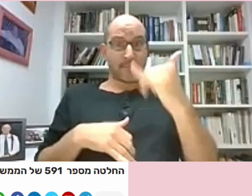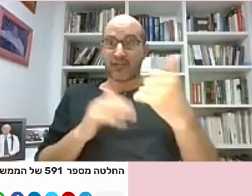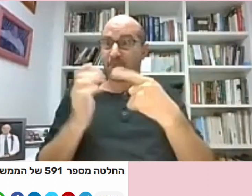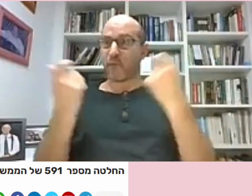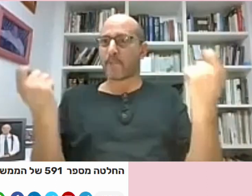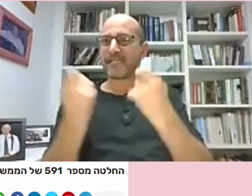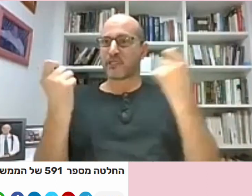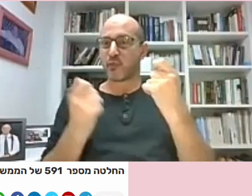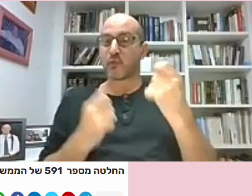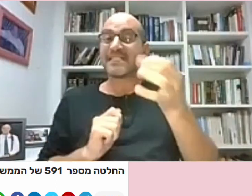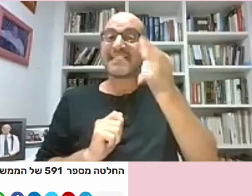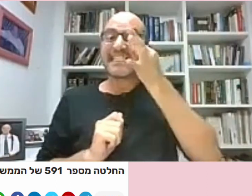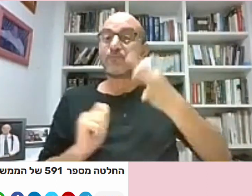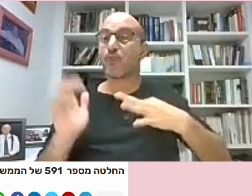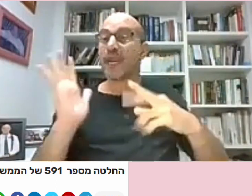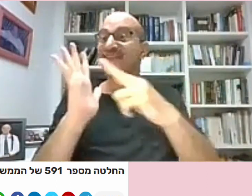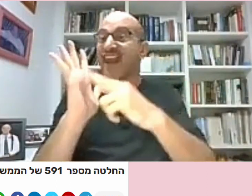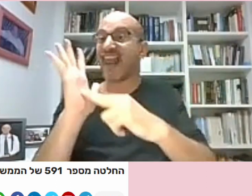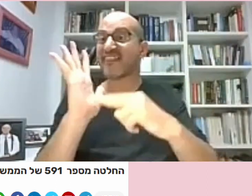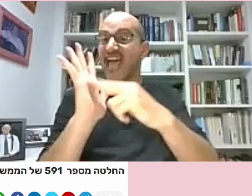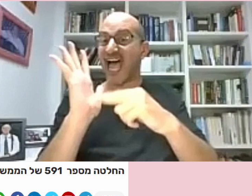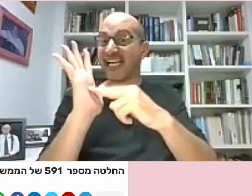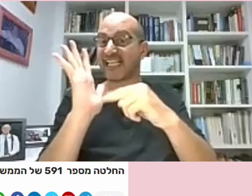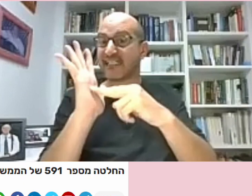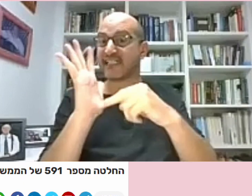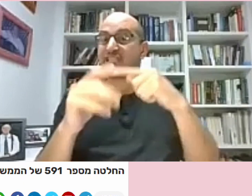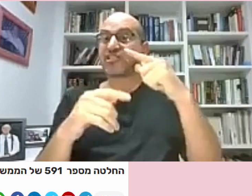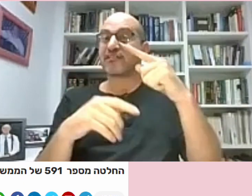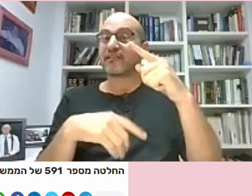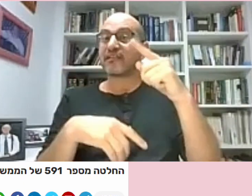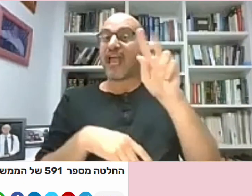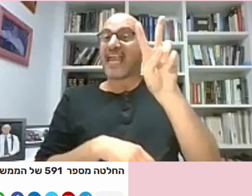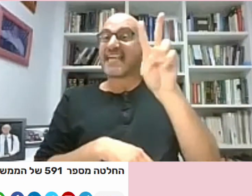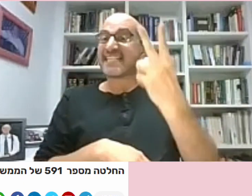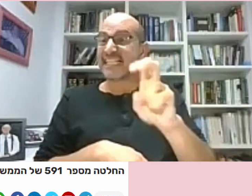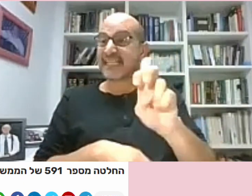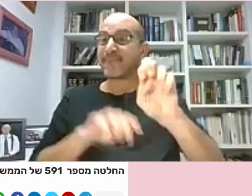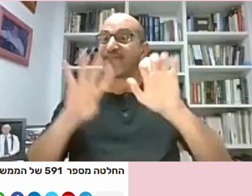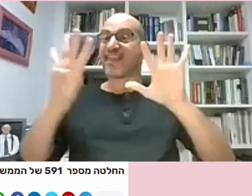ובעצם החלטת הממשלה, כמו שאתם רואים, יש פרסום, שימו לב, לתאריך